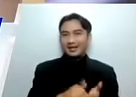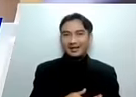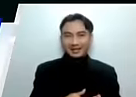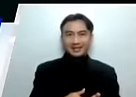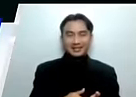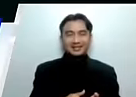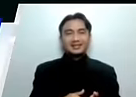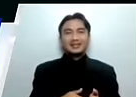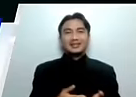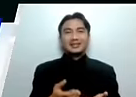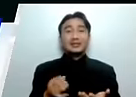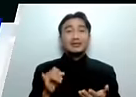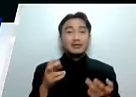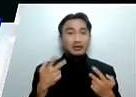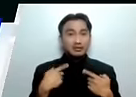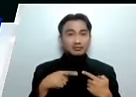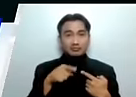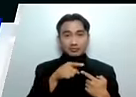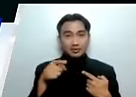may susurpresahin,